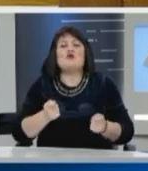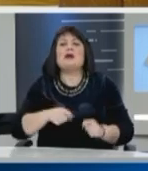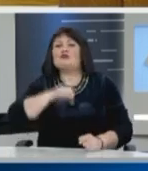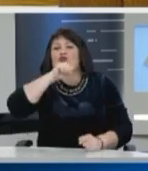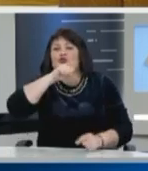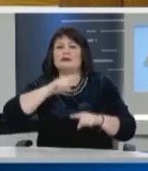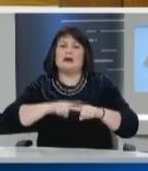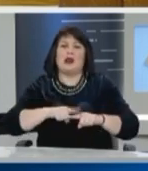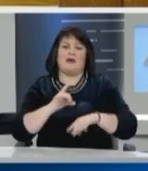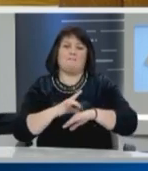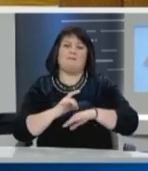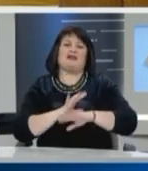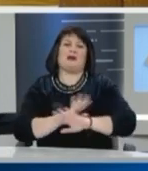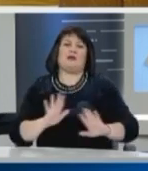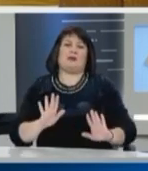πατριωτικό.